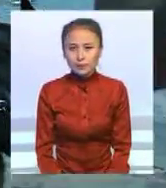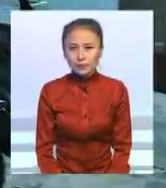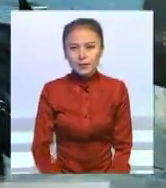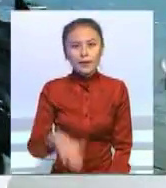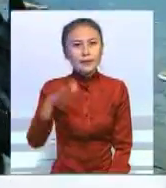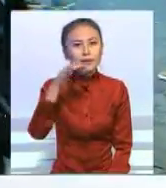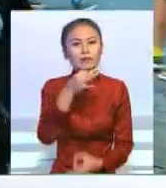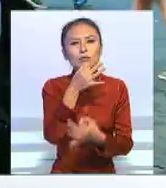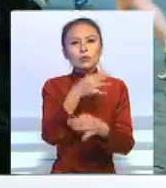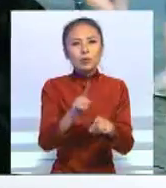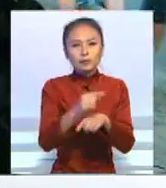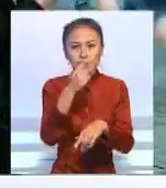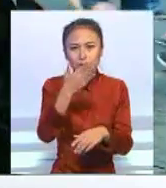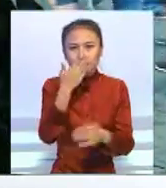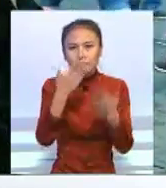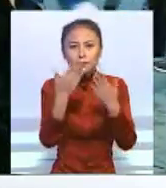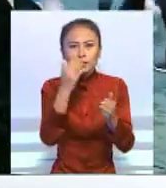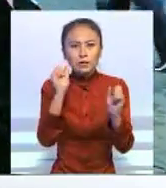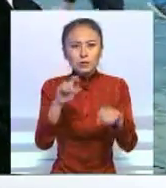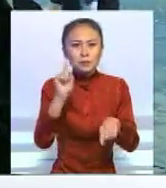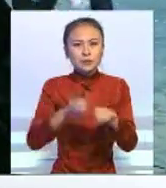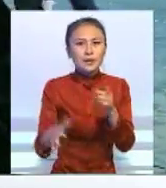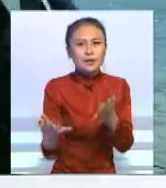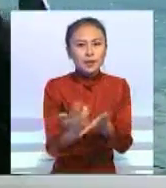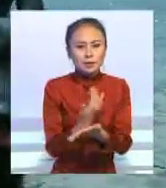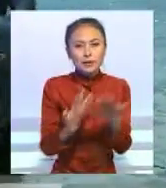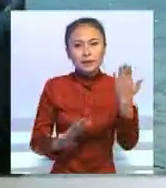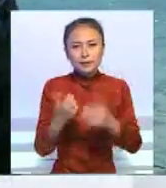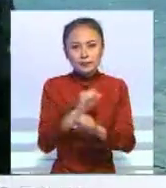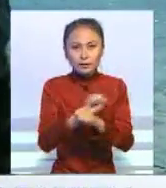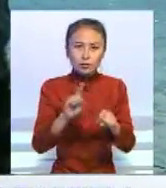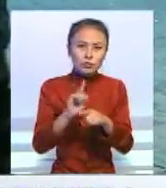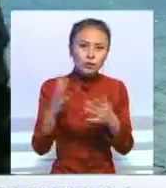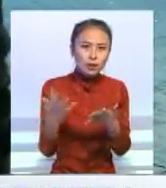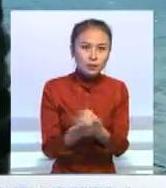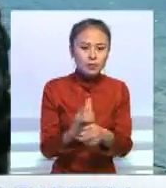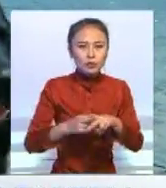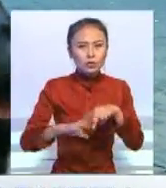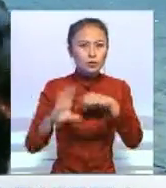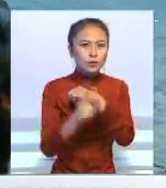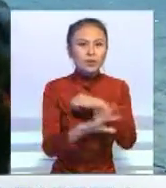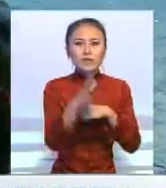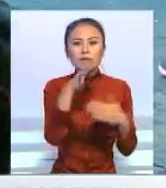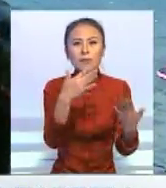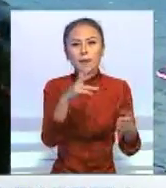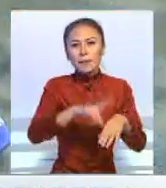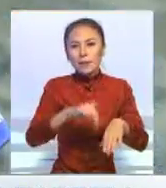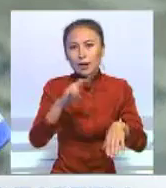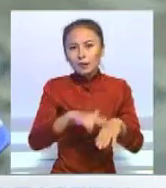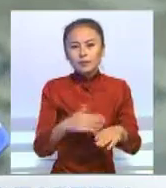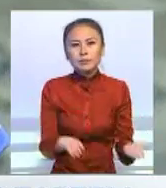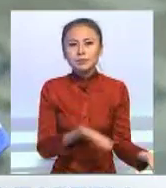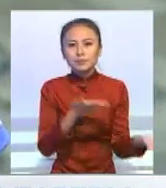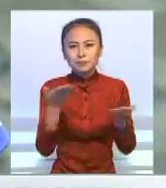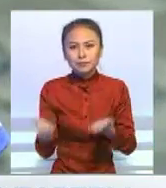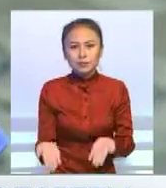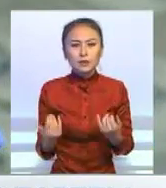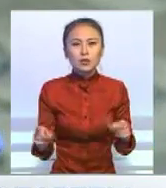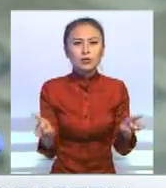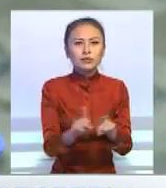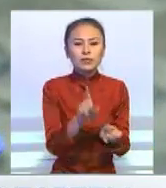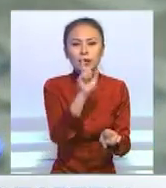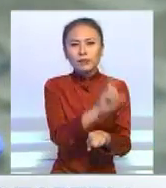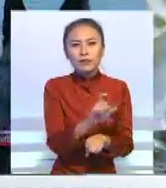Иттер кез келген есті сез алады. Аумақта жарылғыш заттар болса, тез арада табады. Ал біз сол мезетте полиция мен саперлерді шақырамыз. Олар